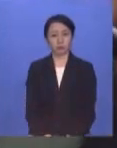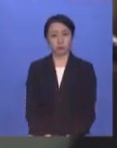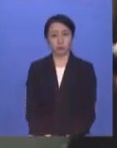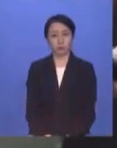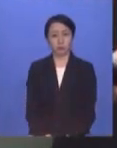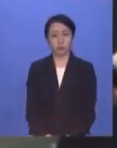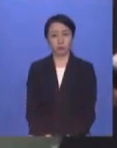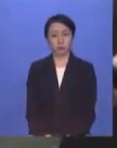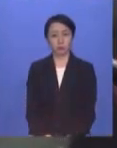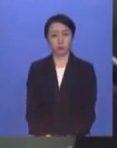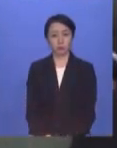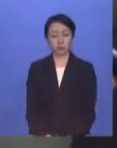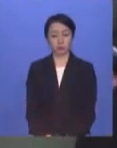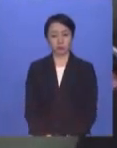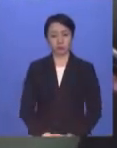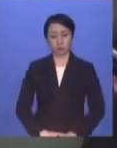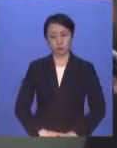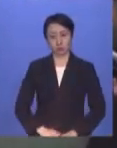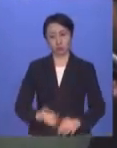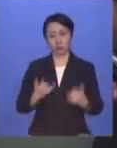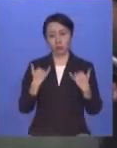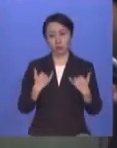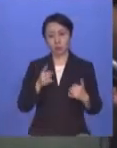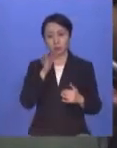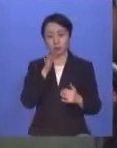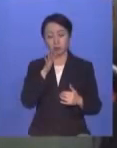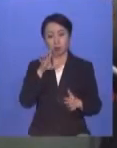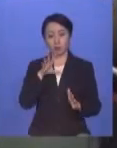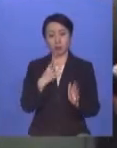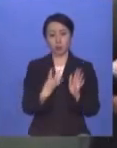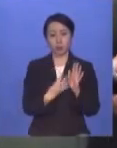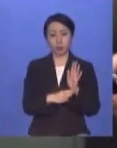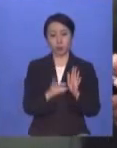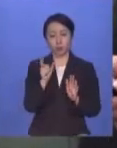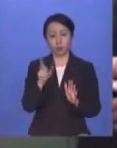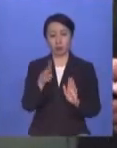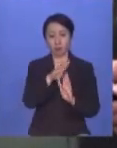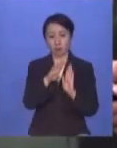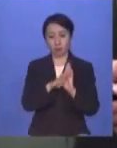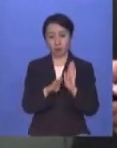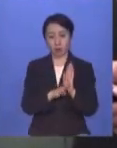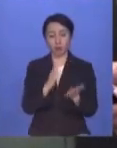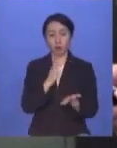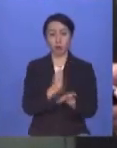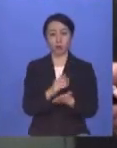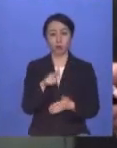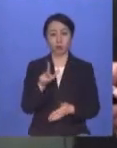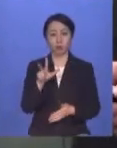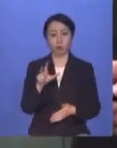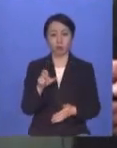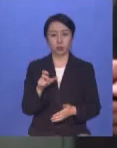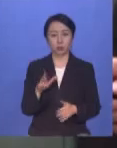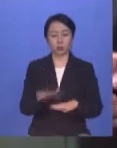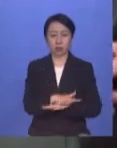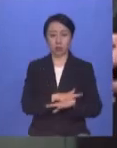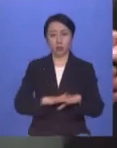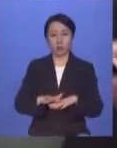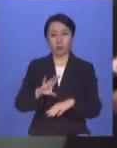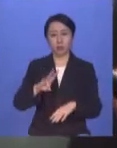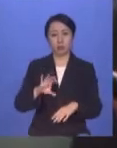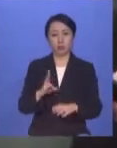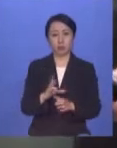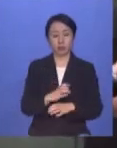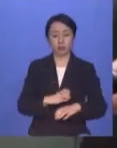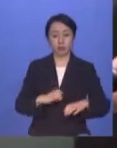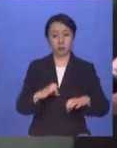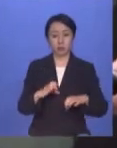реализовано через как раз вкладчиков. Қазіргі уақытта ауданда 940 адам баспанаға кезекте тұр. Оның 350-і халықтың әлеуметтік осал